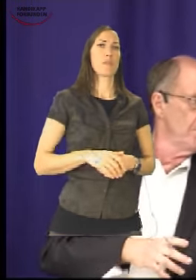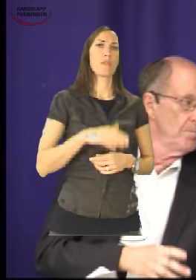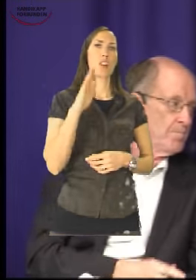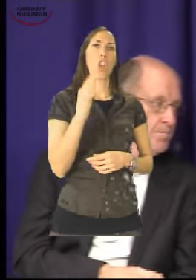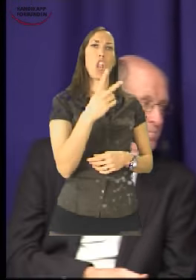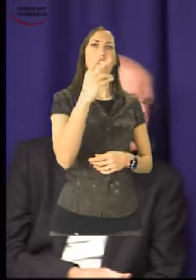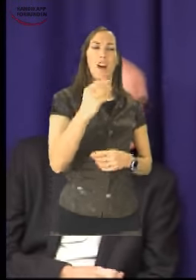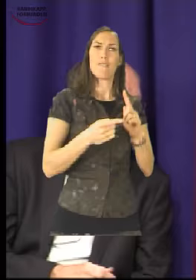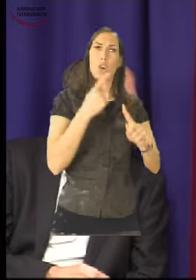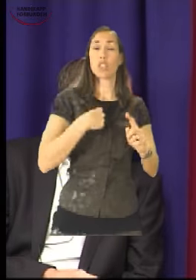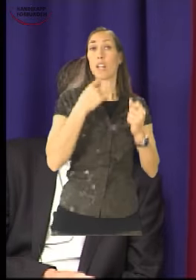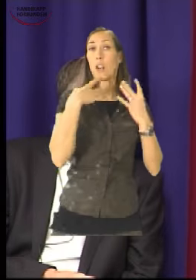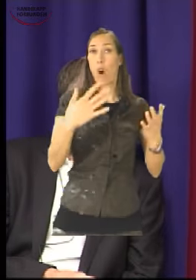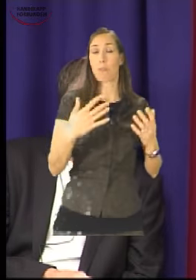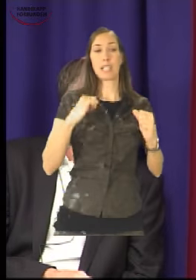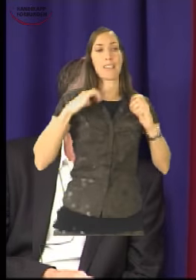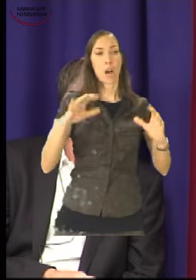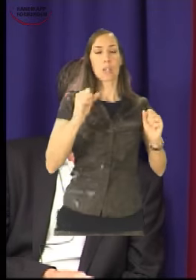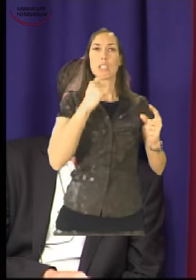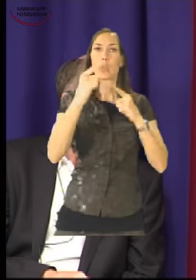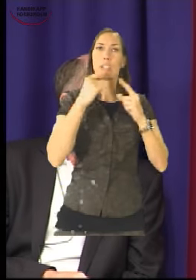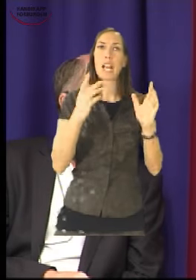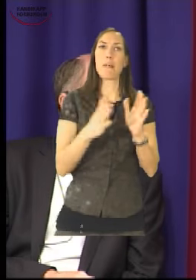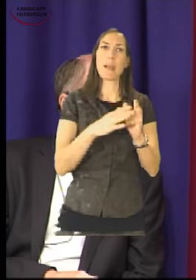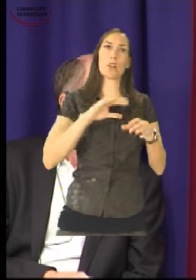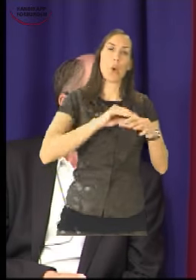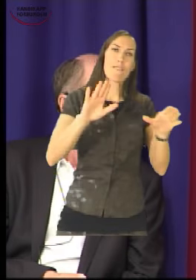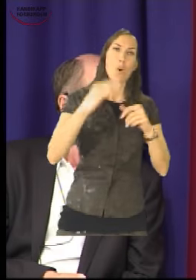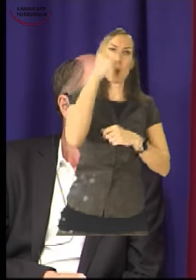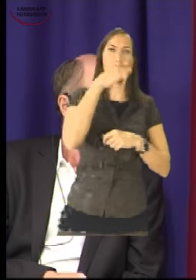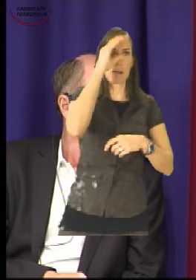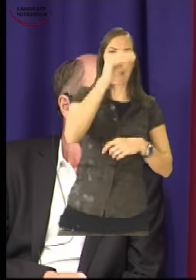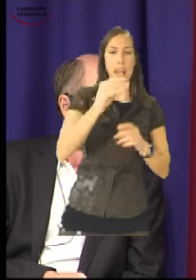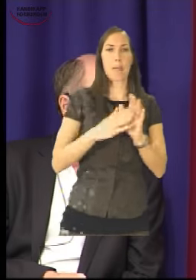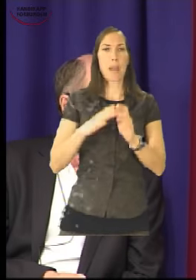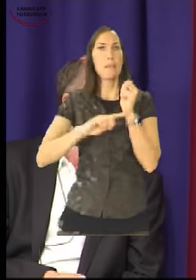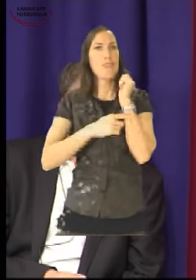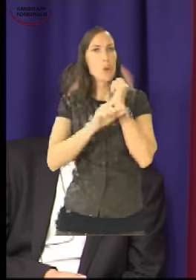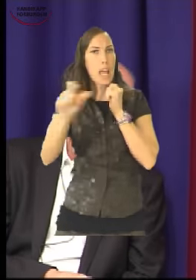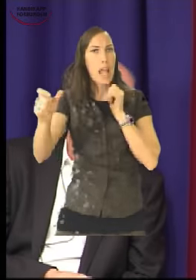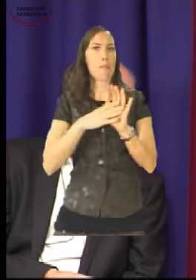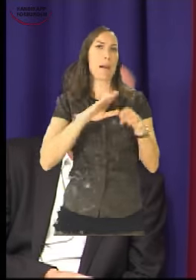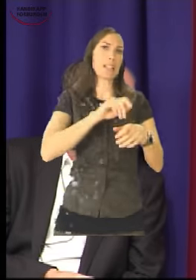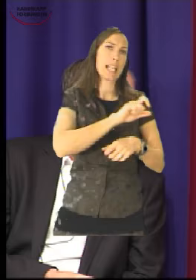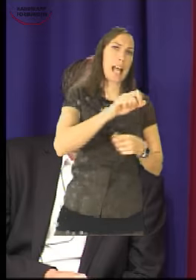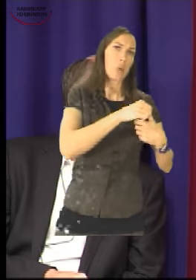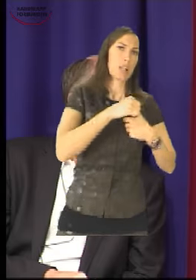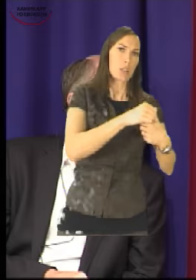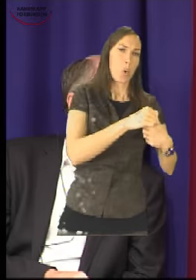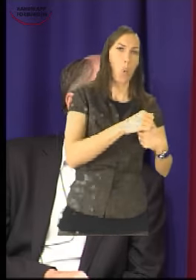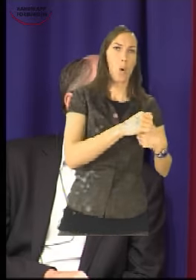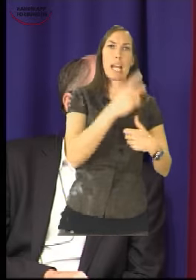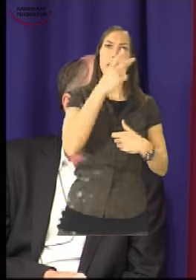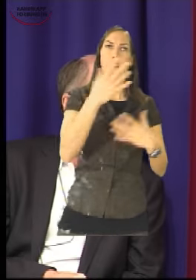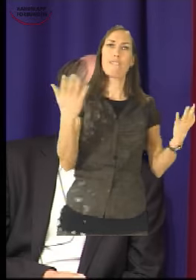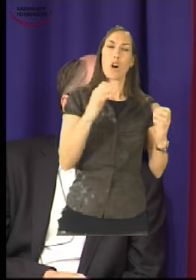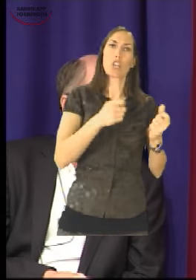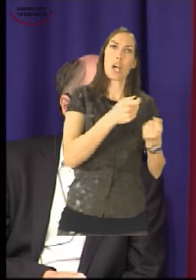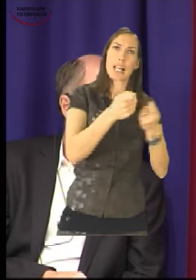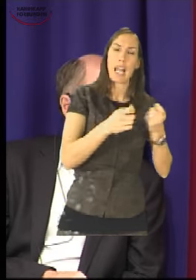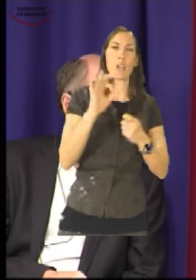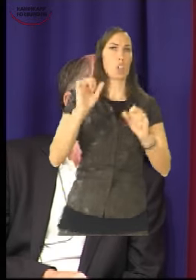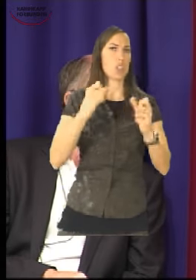att man måste naturligtvis diskutera det tillsammans med sjukvårdshuvudmännen, tillsammans med professionen, tillsammans med patientorganisationer, vad det är som ska regleras och hur det